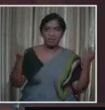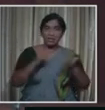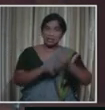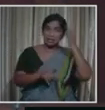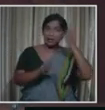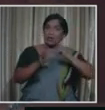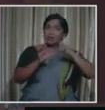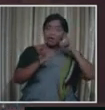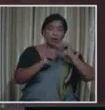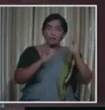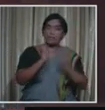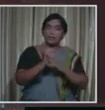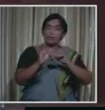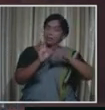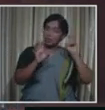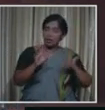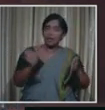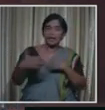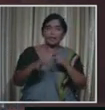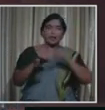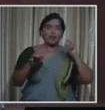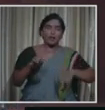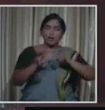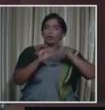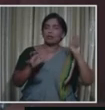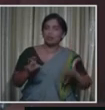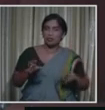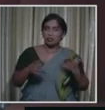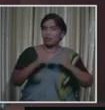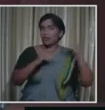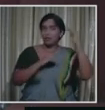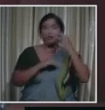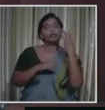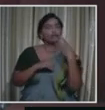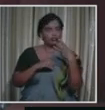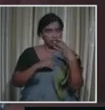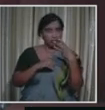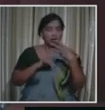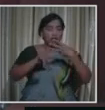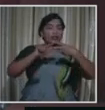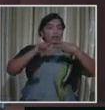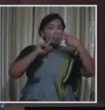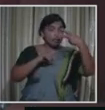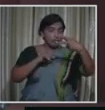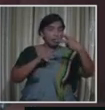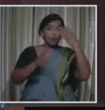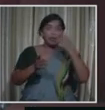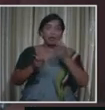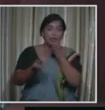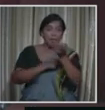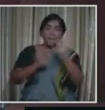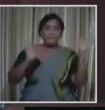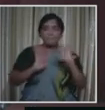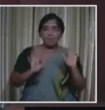sila ni, agam mati urilah sila, kabinet mana urilah sila, ini tu benda udah ingin tuhundai, මේ තුන්දෙනාගෙන් දෙන්නේ තමයි කියන්නේ වළක්වන්න එපා කියලා.